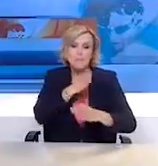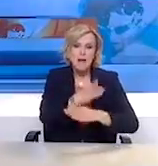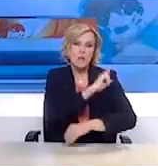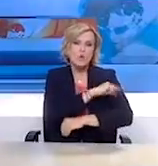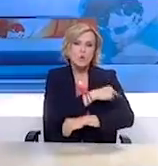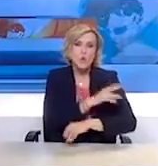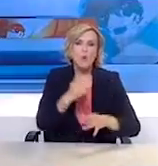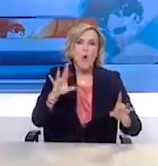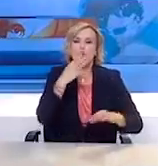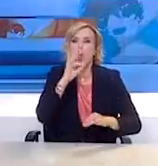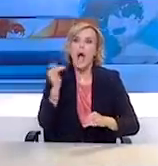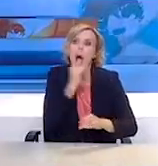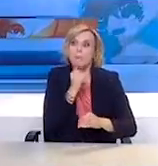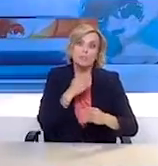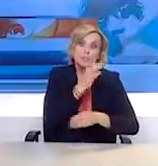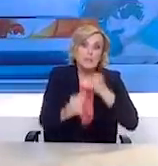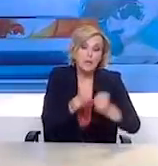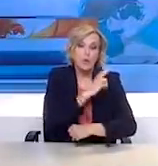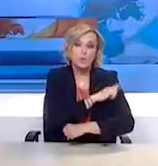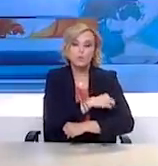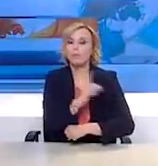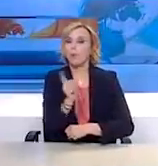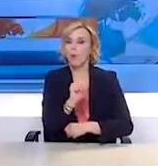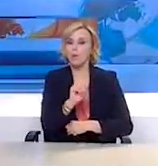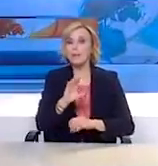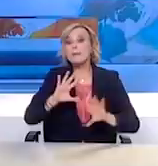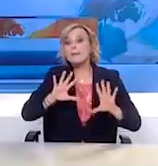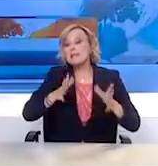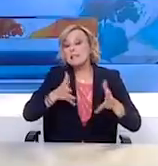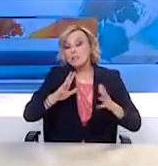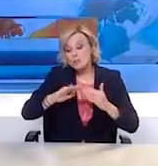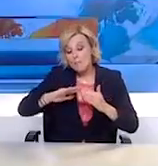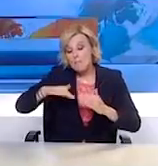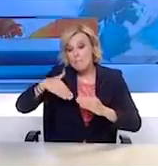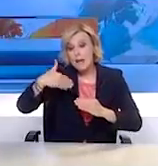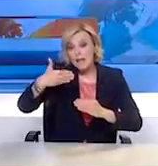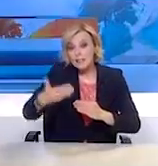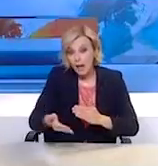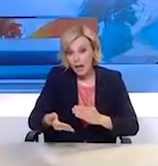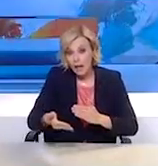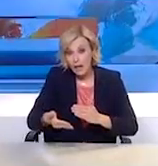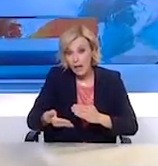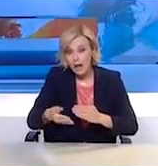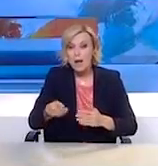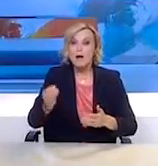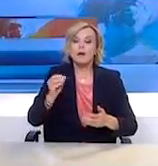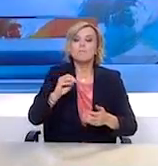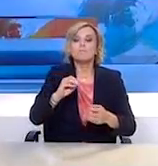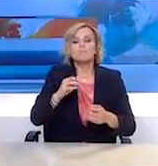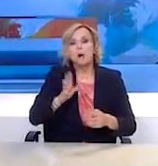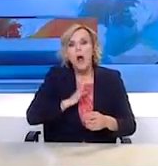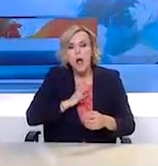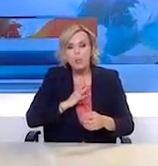άλλες δομές υγείας. Σας προβληματίζει το ενδεχόμενο μήπως μετά το πρώτο κύμα της εξάπλωσης του ιού στη χώρα διαπιστωθεί αύξηση